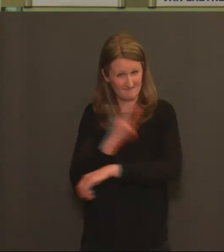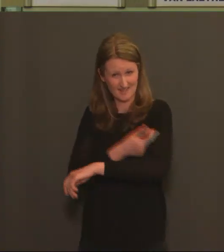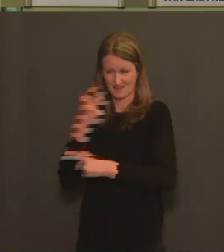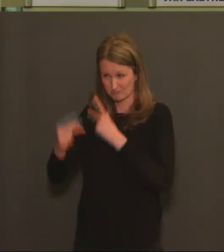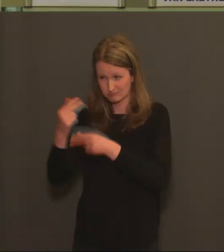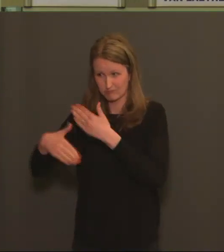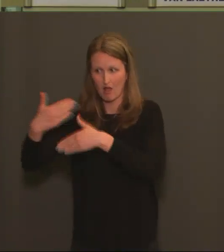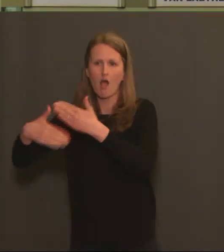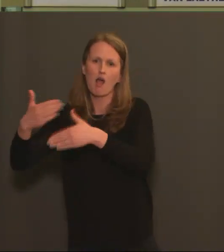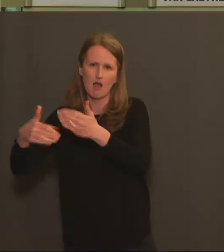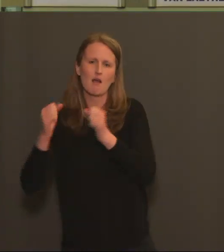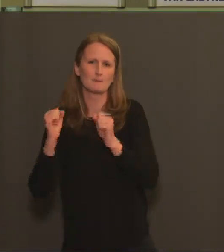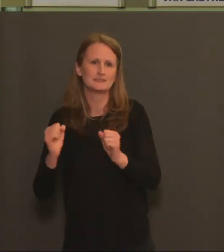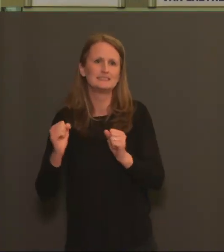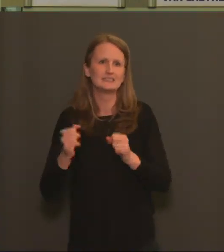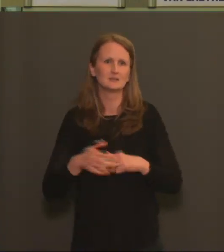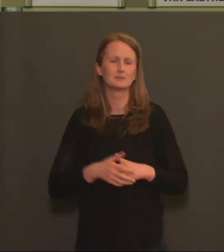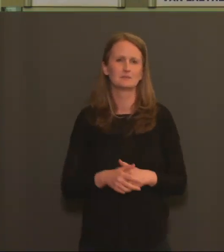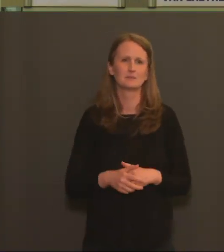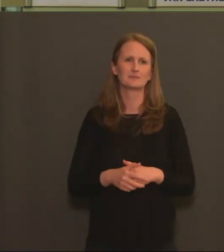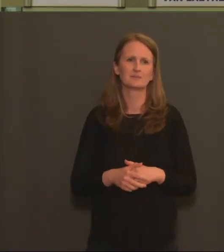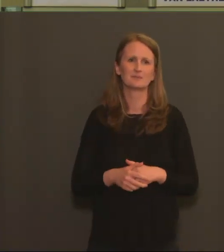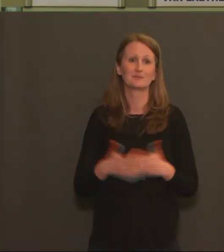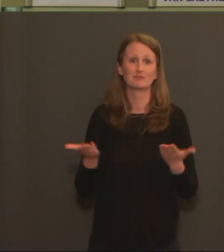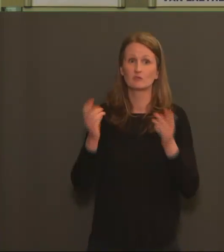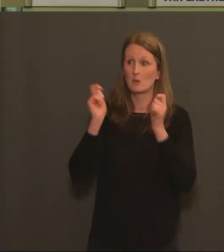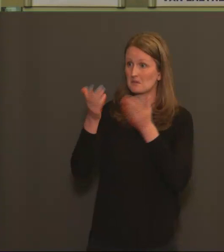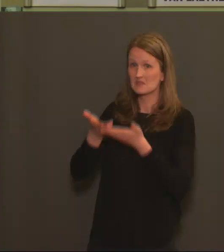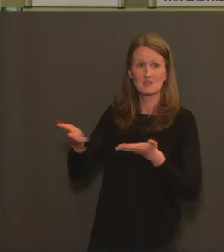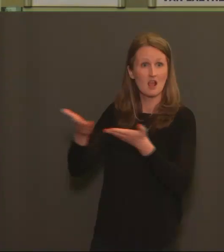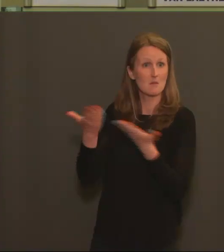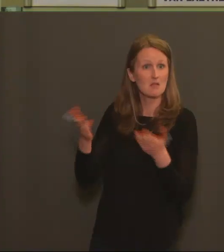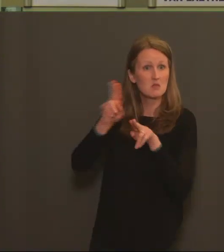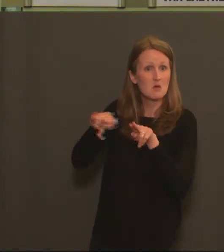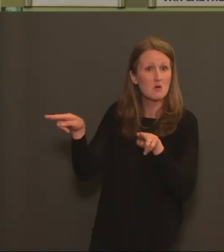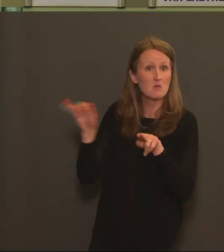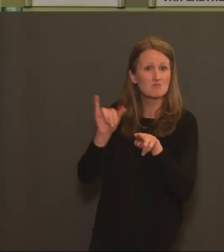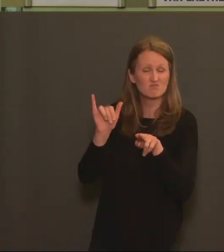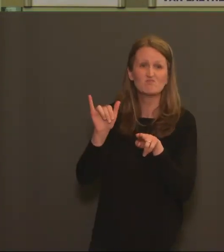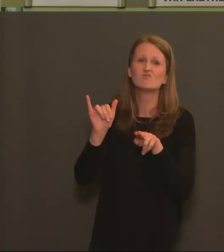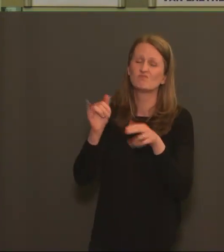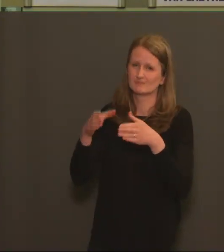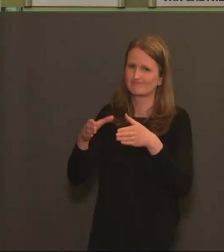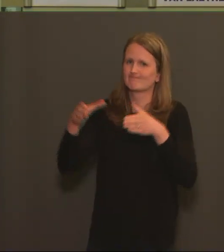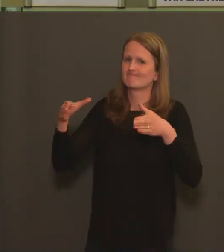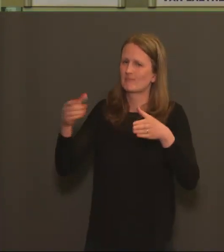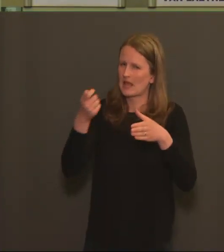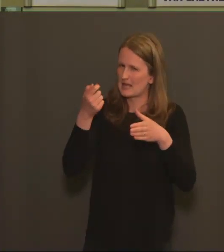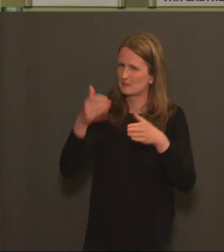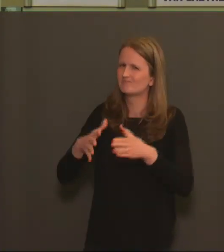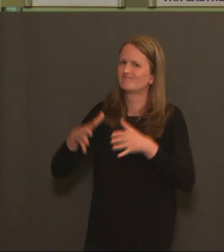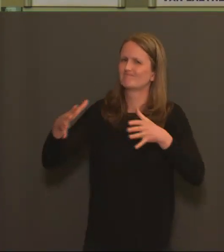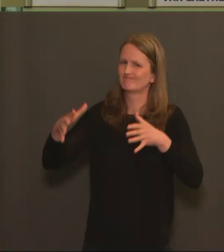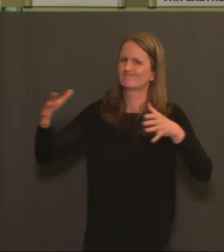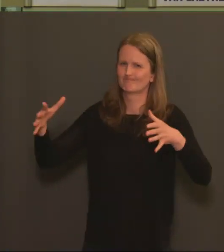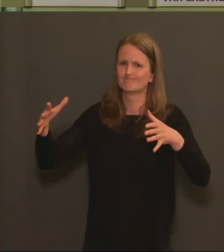Le taux d'occupation des hôpitaux augmente légèrement. Il y a là aussi un effet post-week-end. Au total, nous avons